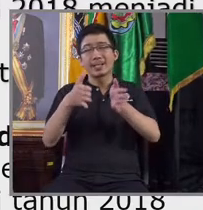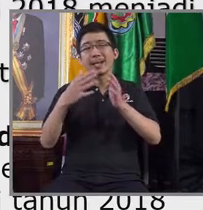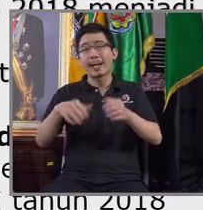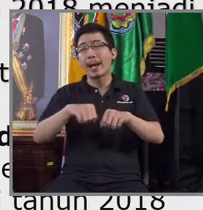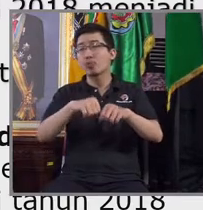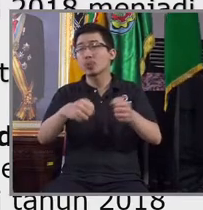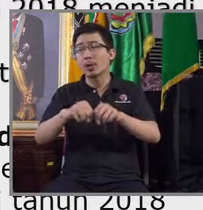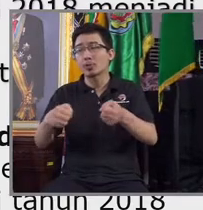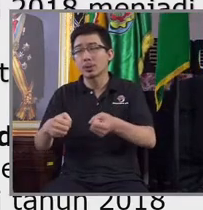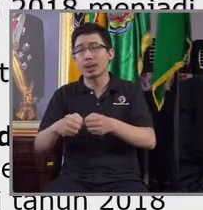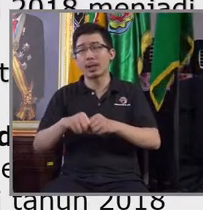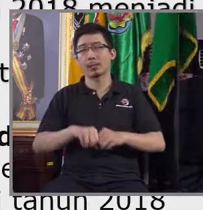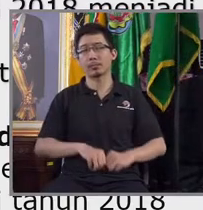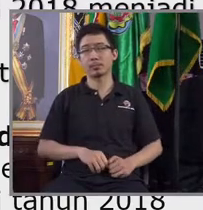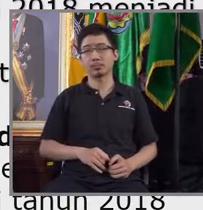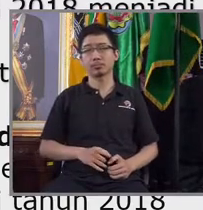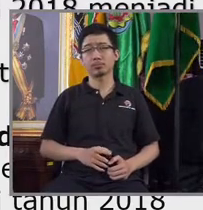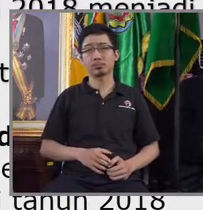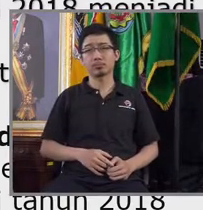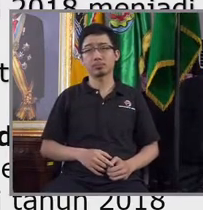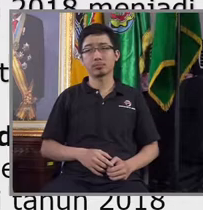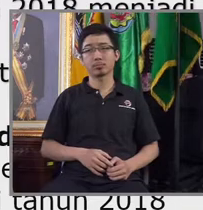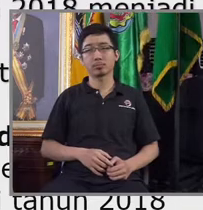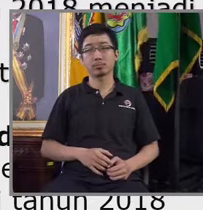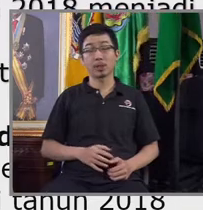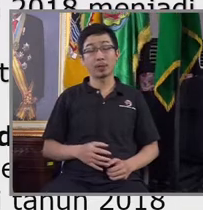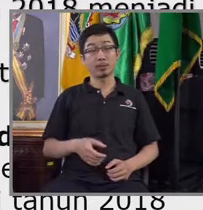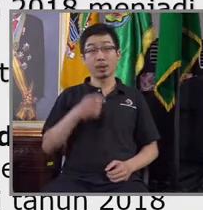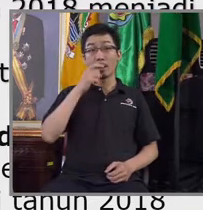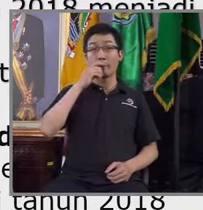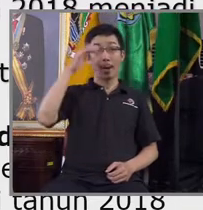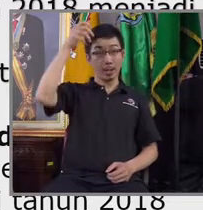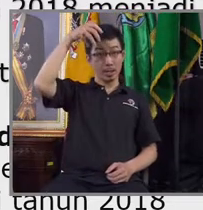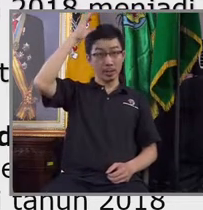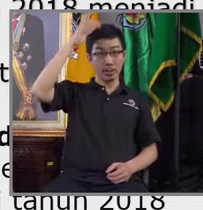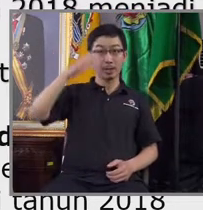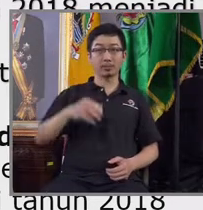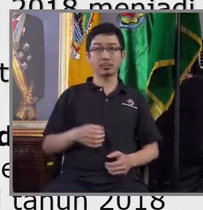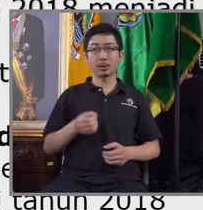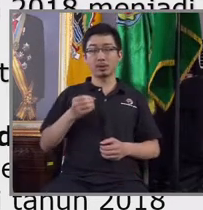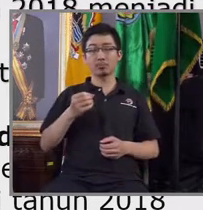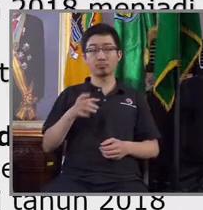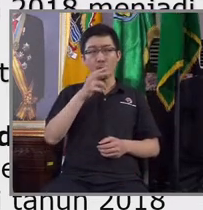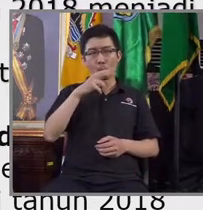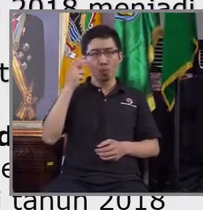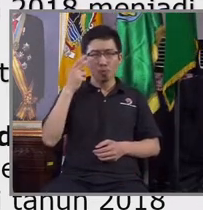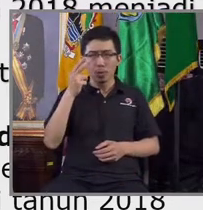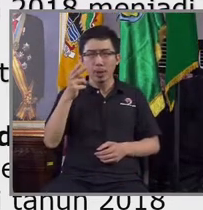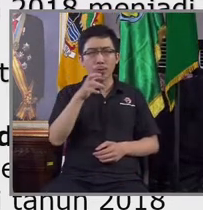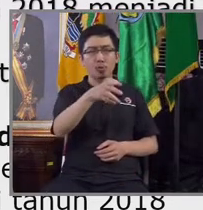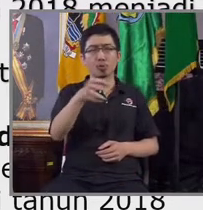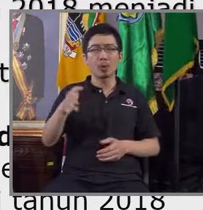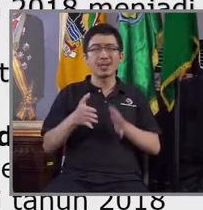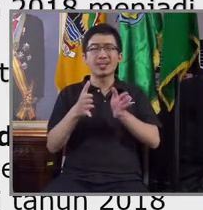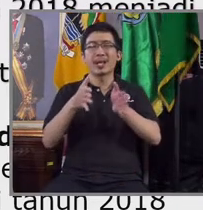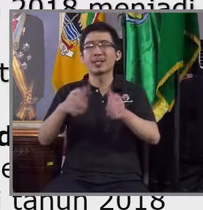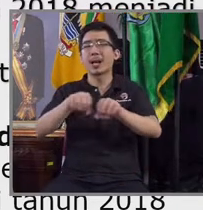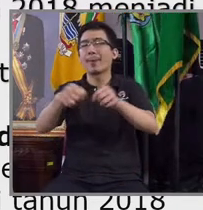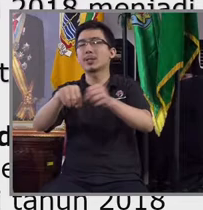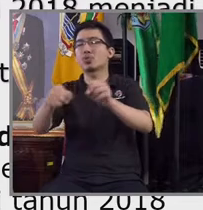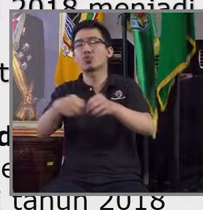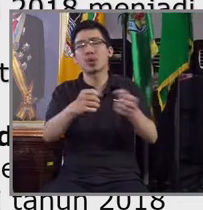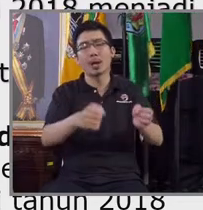biar pak gubernur memperhatikan temperatur di Grobogan biarpun tidak kebagian